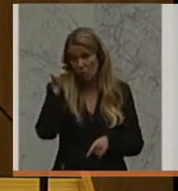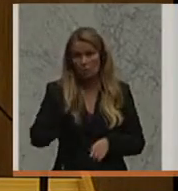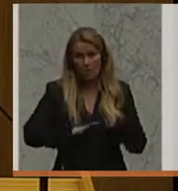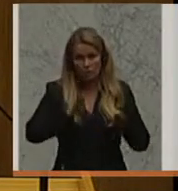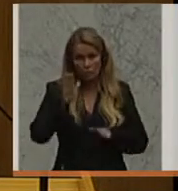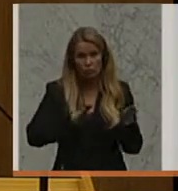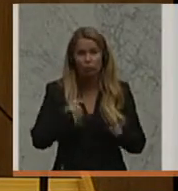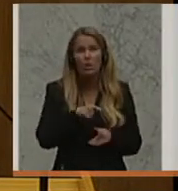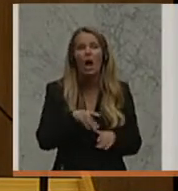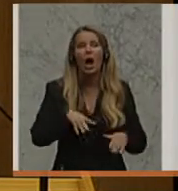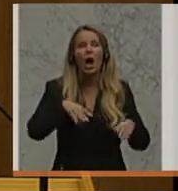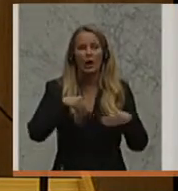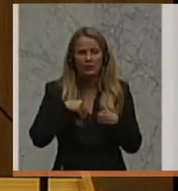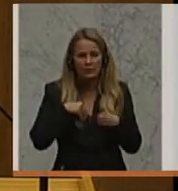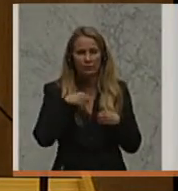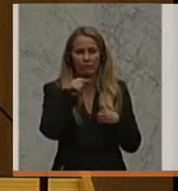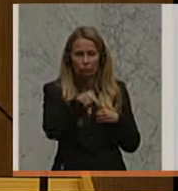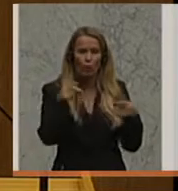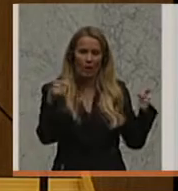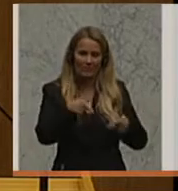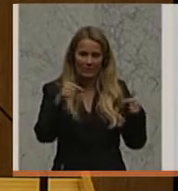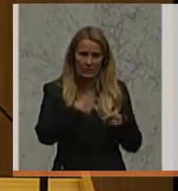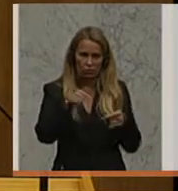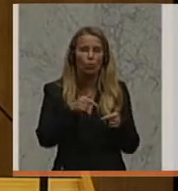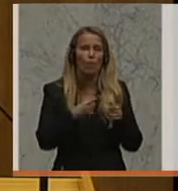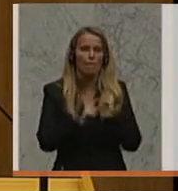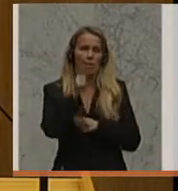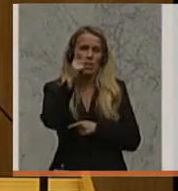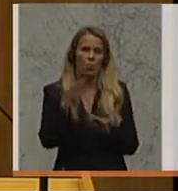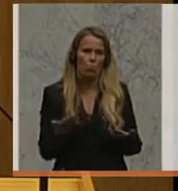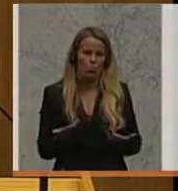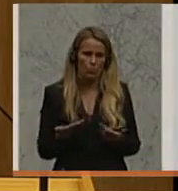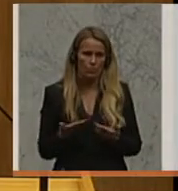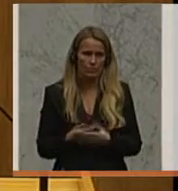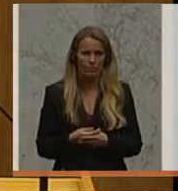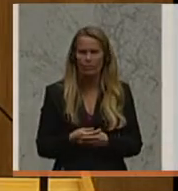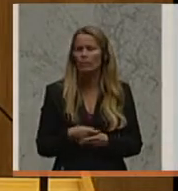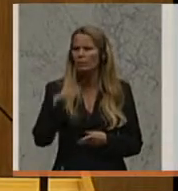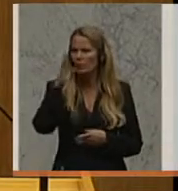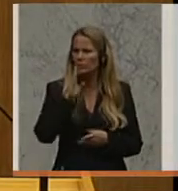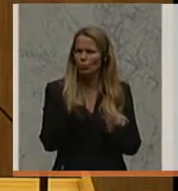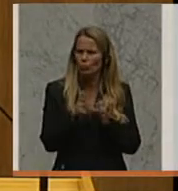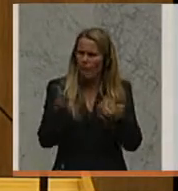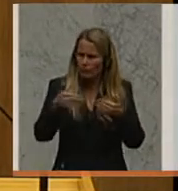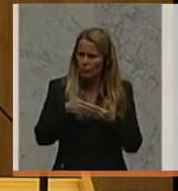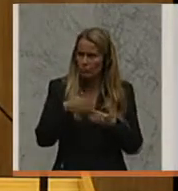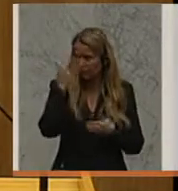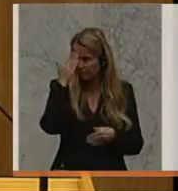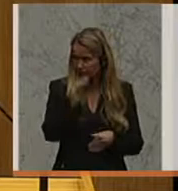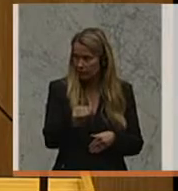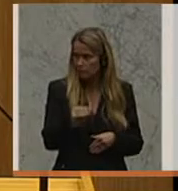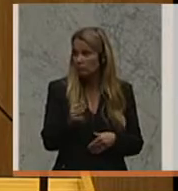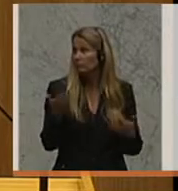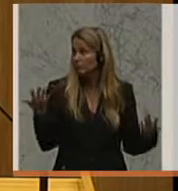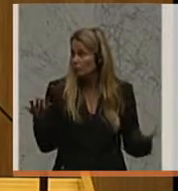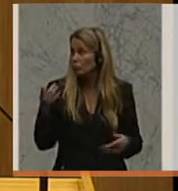Akzeptanz in derartige Investitionen auch wesentlich erhöhen. Und lassen Sie mich abschließend noch einen Hinweis machen. Sollte es